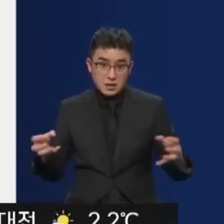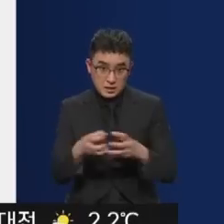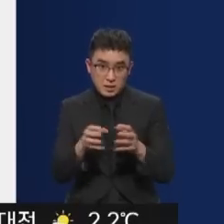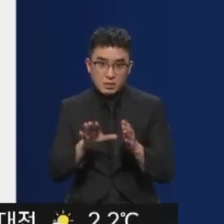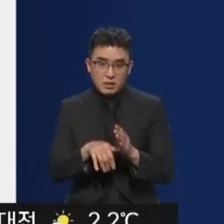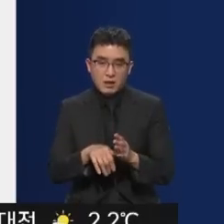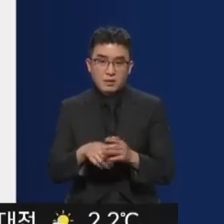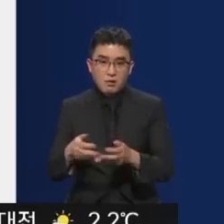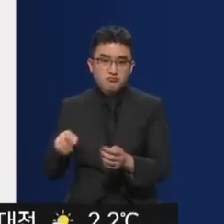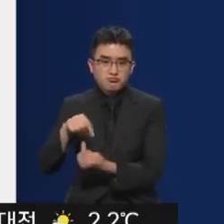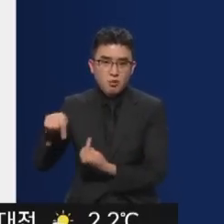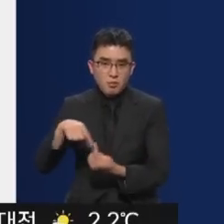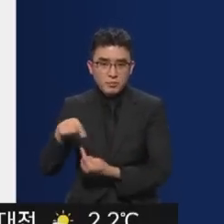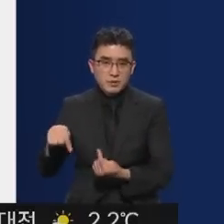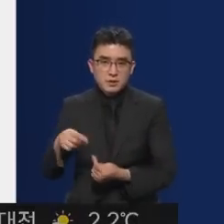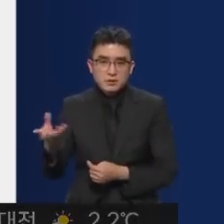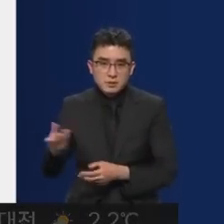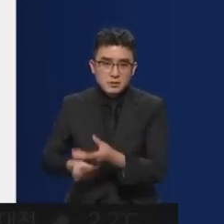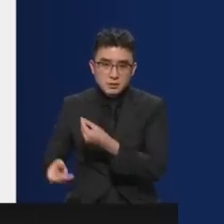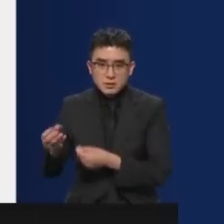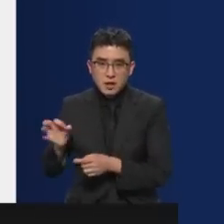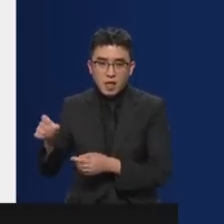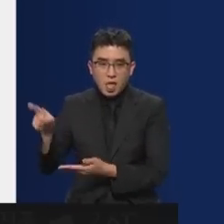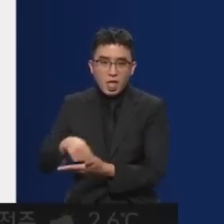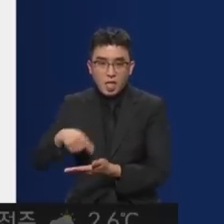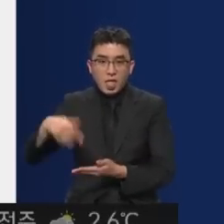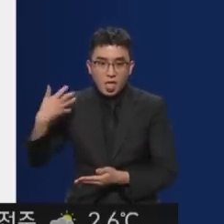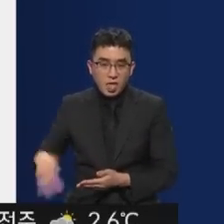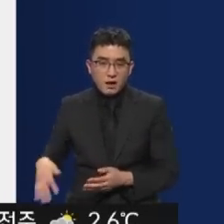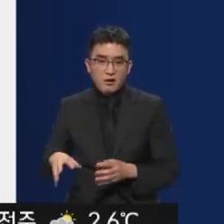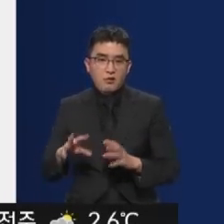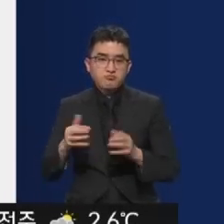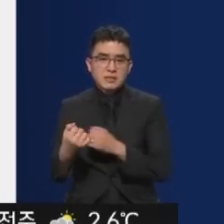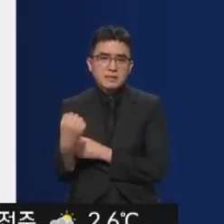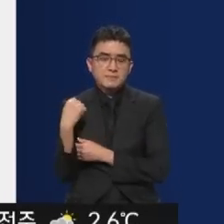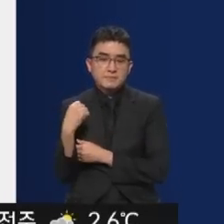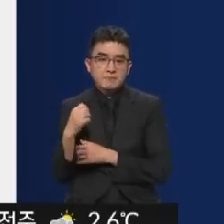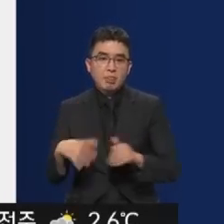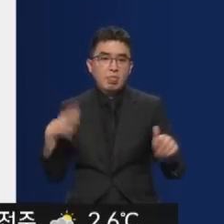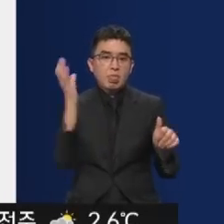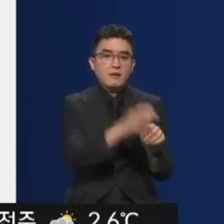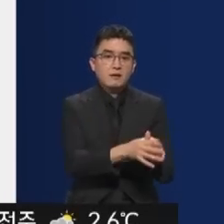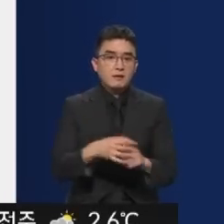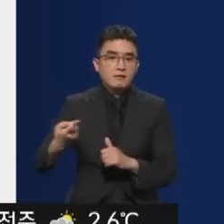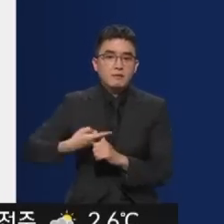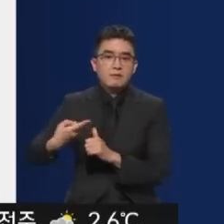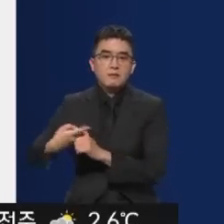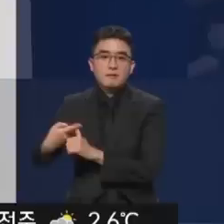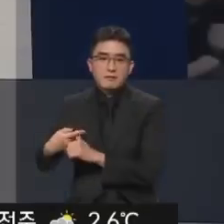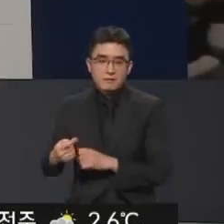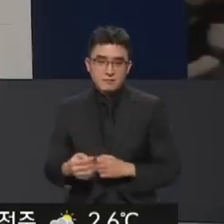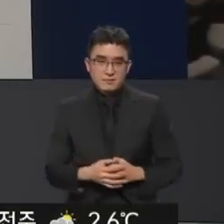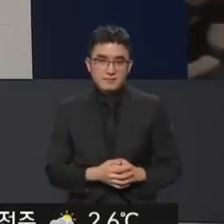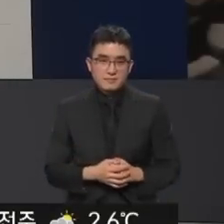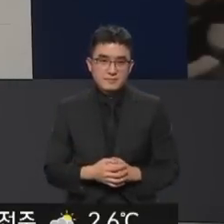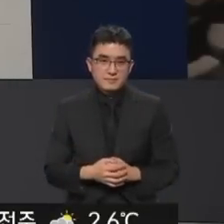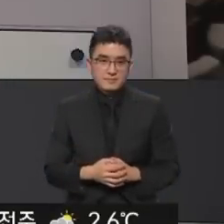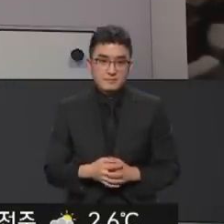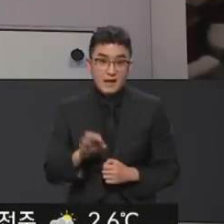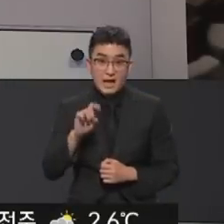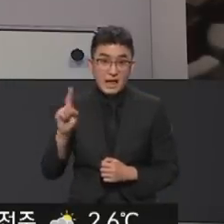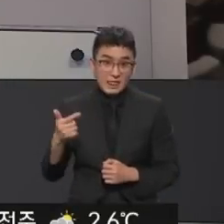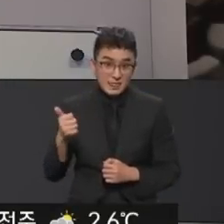셀프 대출액을 오래도록 안 갚다가 국민의힘에 떠넘겼다는 비판이 적지 않았다. 네, 안 의원은요,